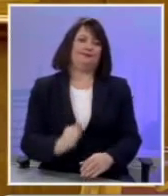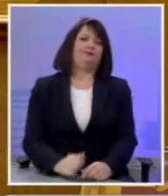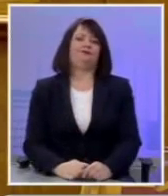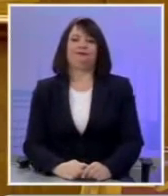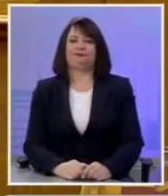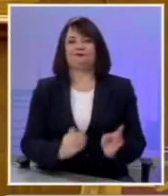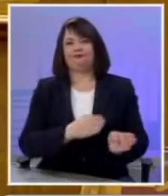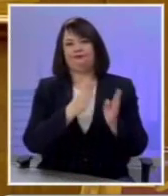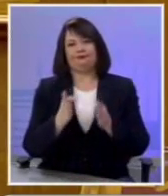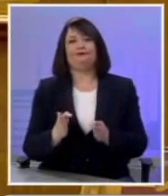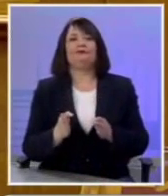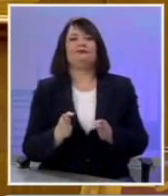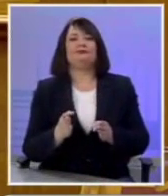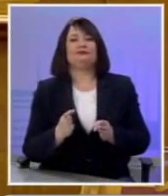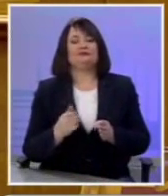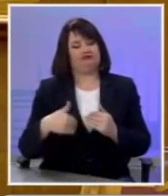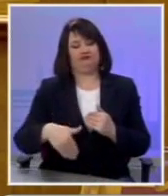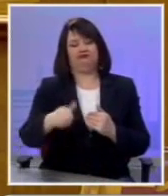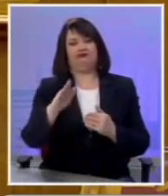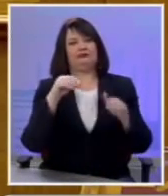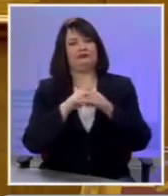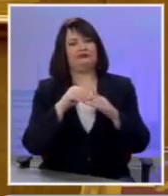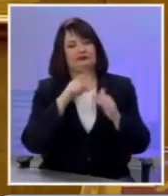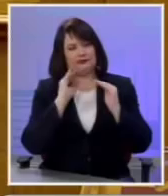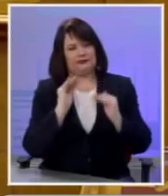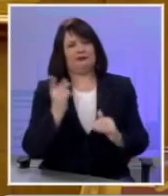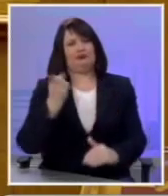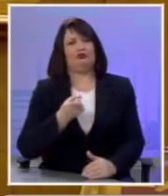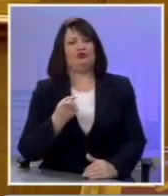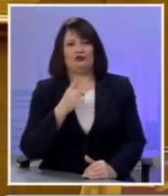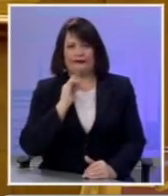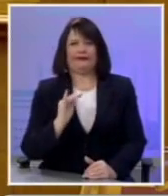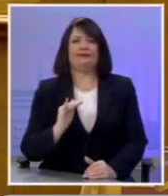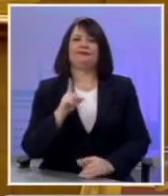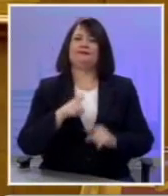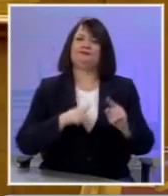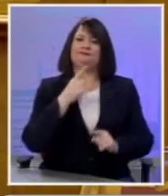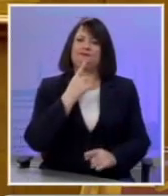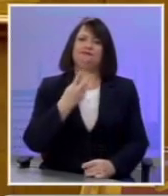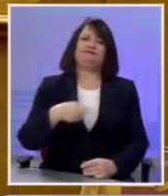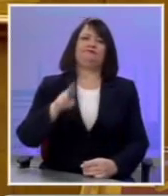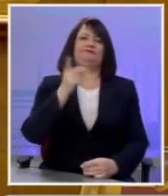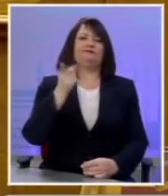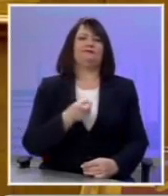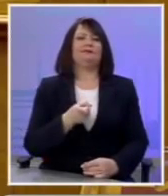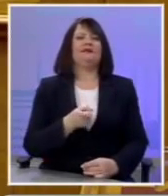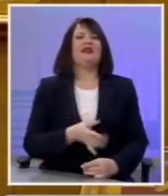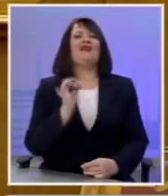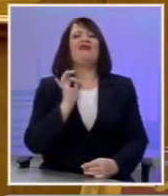Παράλληλα διατήρησαν τη συμμετοχή τους μακροπρόθεσμοι επενδυτές και μάλιστα ορισμένοι αύξησαν τη συμμετοχή τους, όπως η